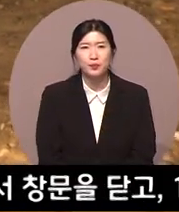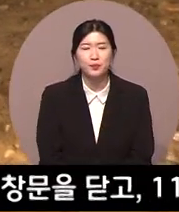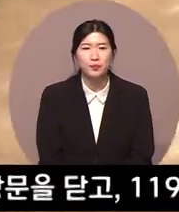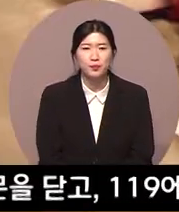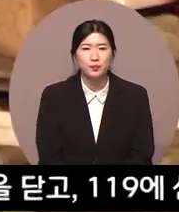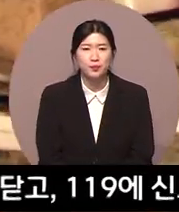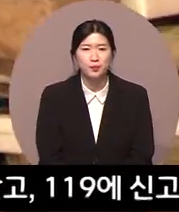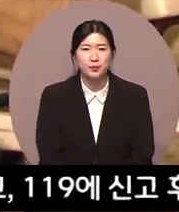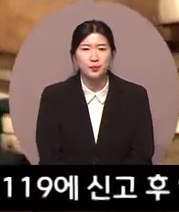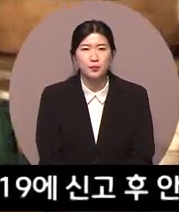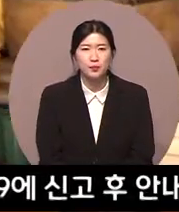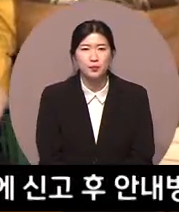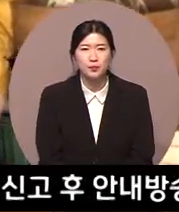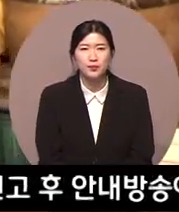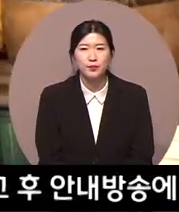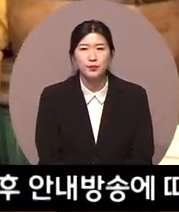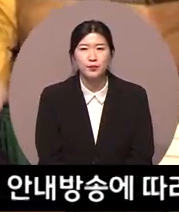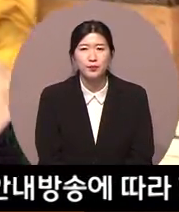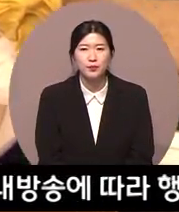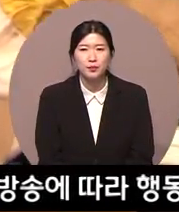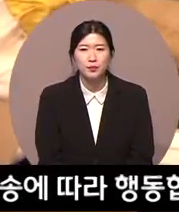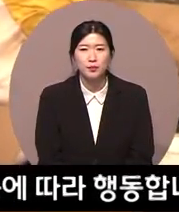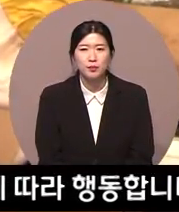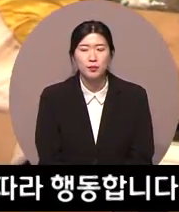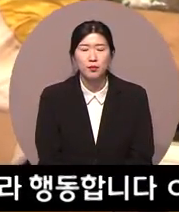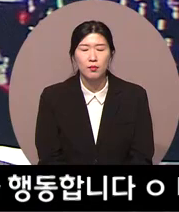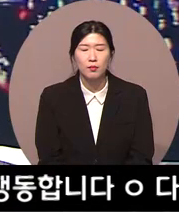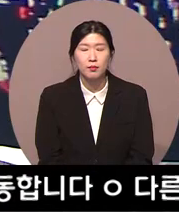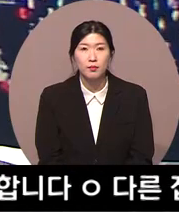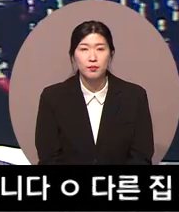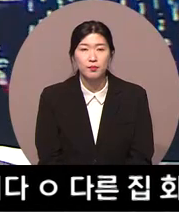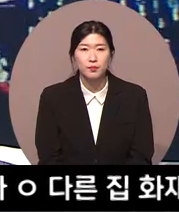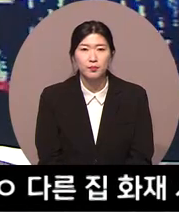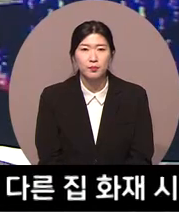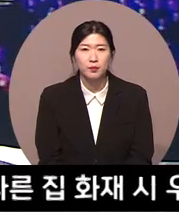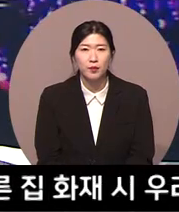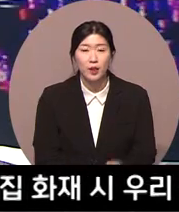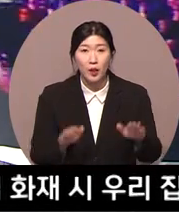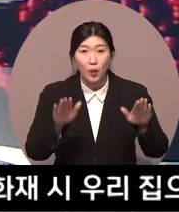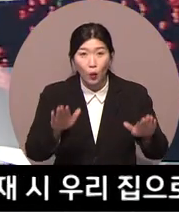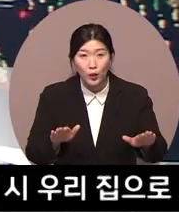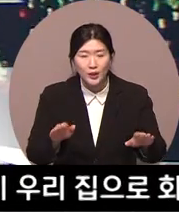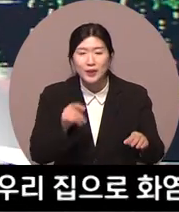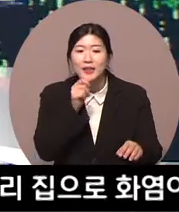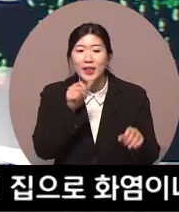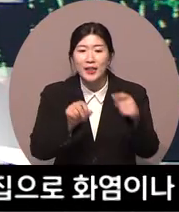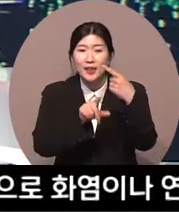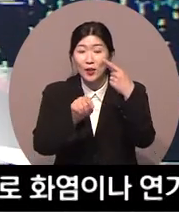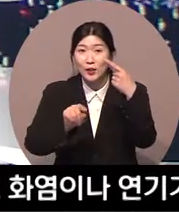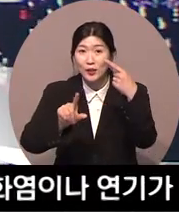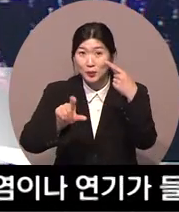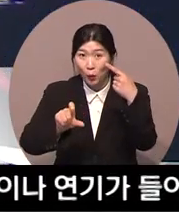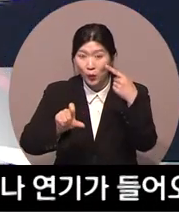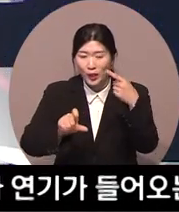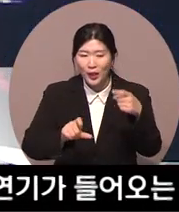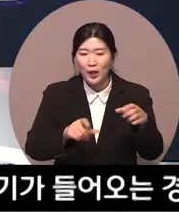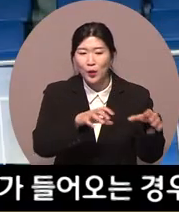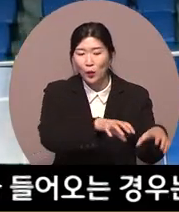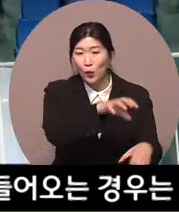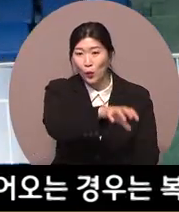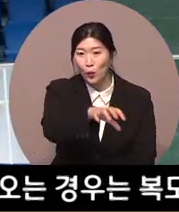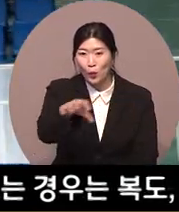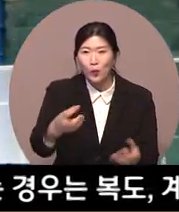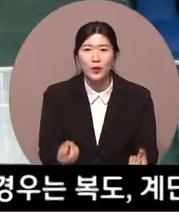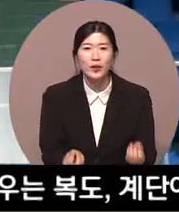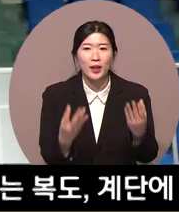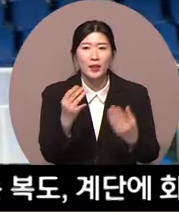모읍니다 MBC 뉴스 진입니다 오늘 정월 대보름을 맞아 지역에서 다체로운 행사가